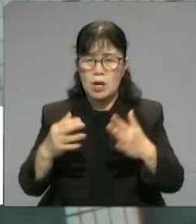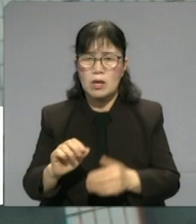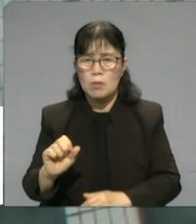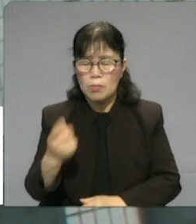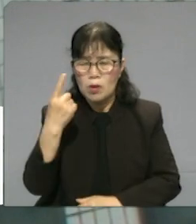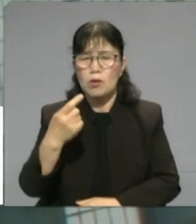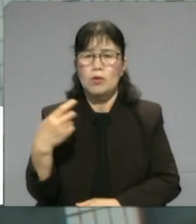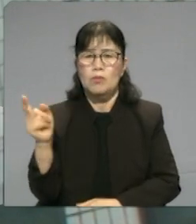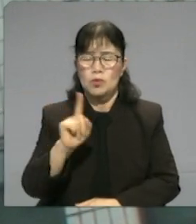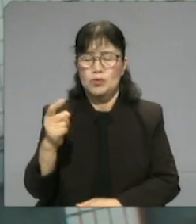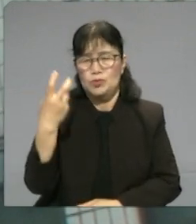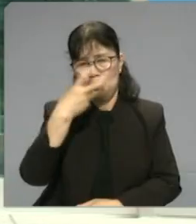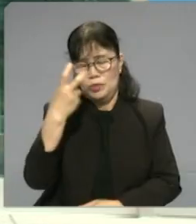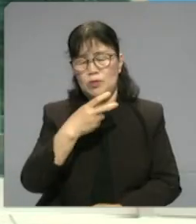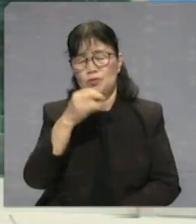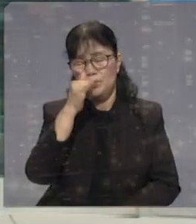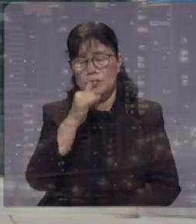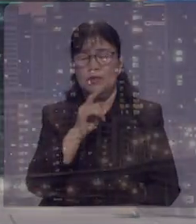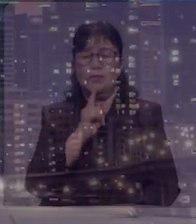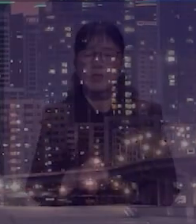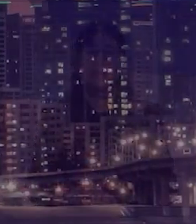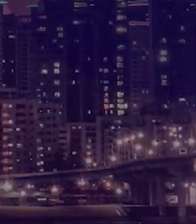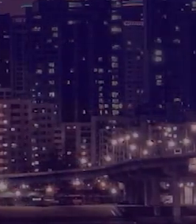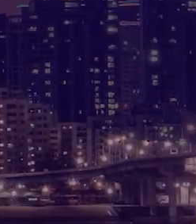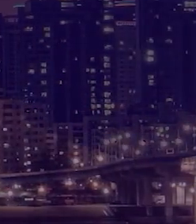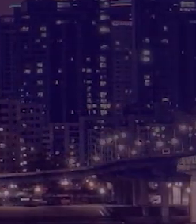동기를 조사하고 있다고 말했습니다